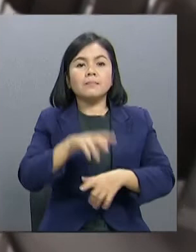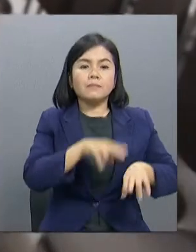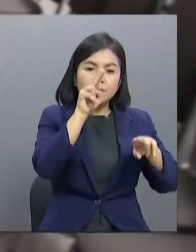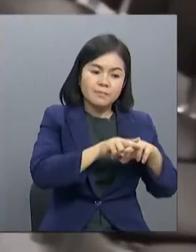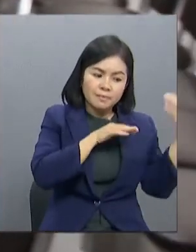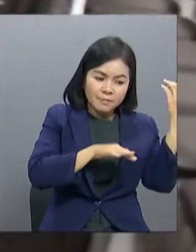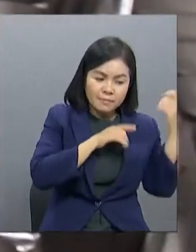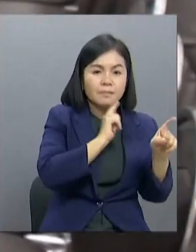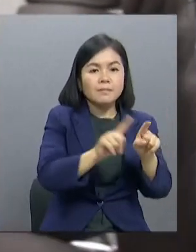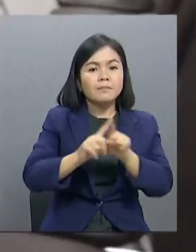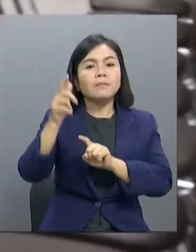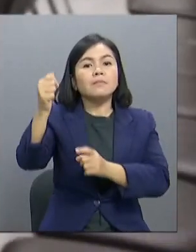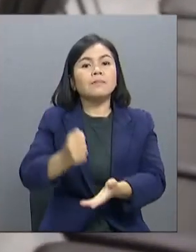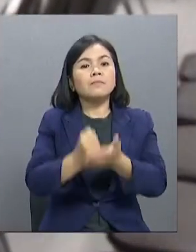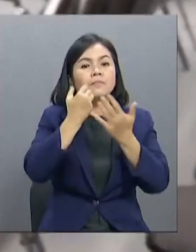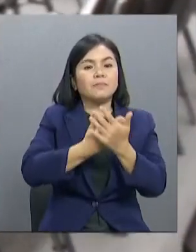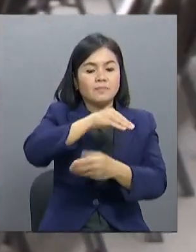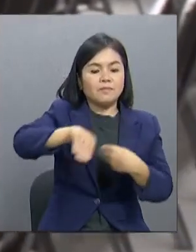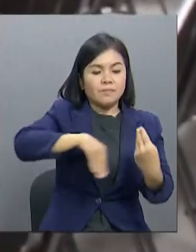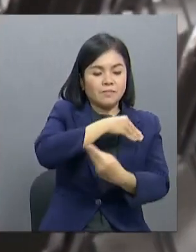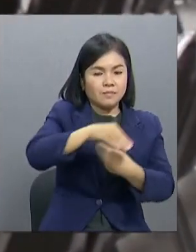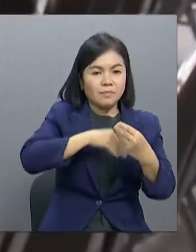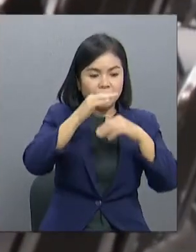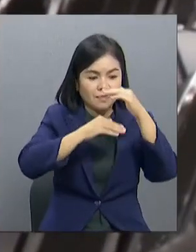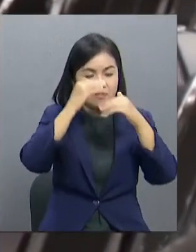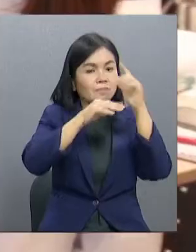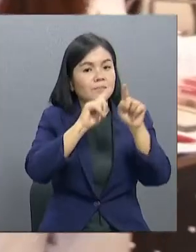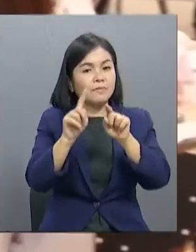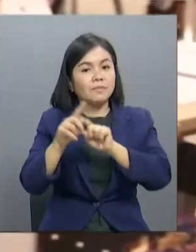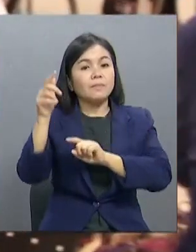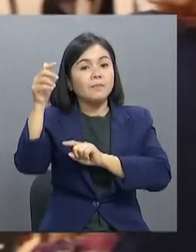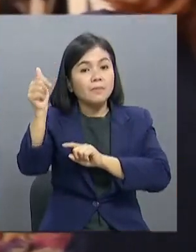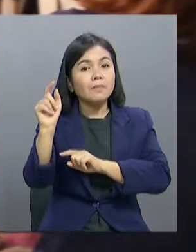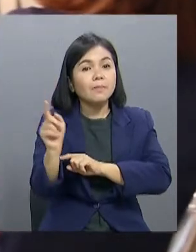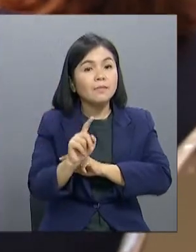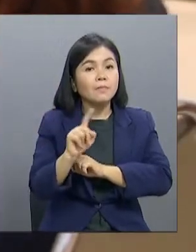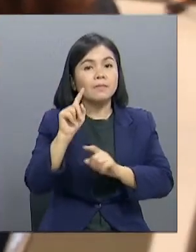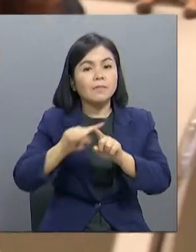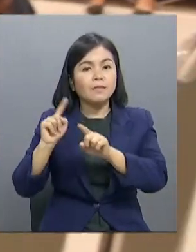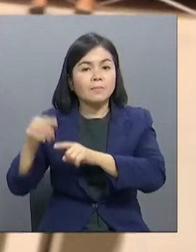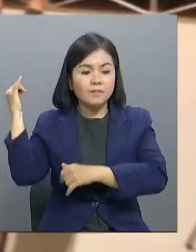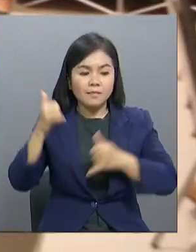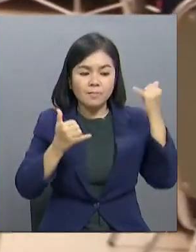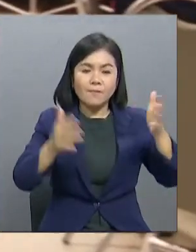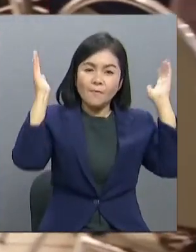เป็นการช่วยเหลือกันทางธุรกิจให้เติบโตไปพร้อมกันได้อีกทั้งยังทำให้เกิดพื้นที่ที่ผู้คนได้มานั่งทำง